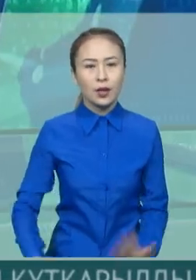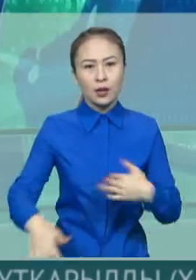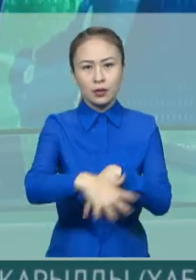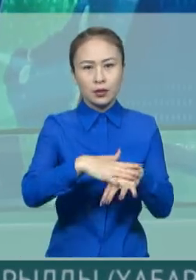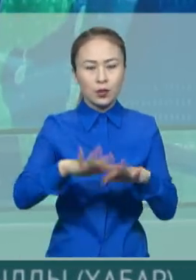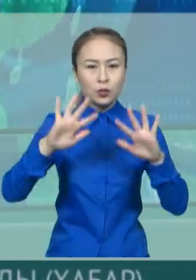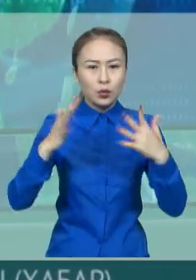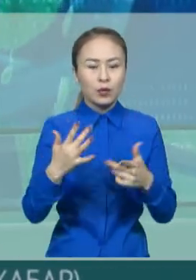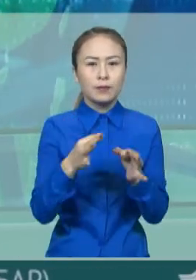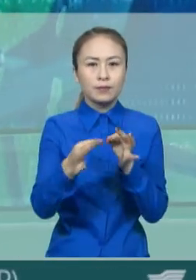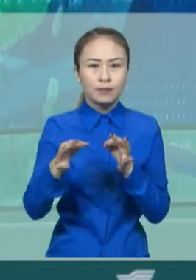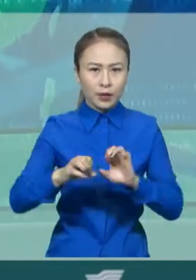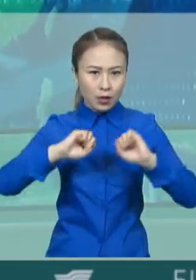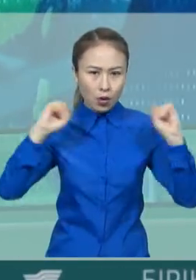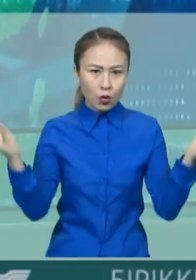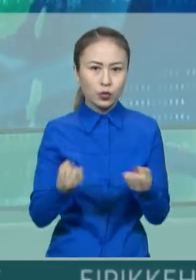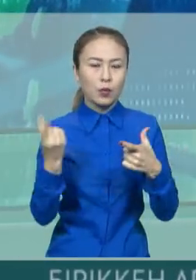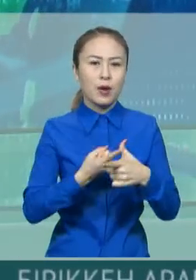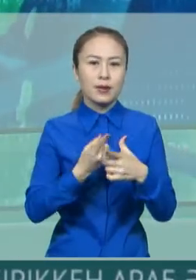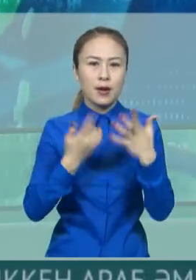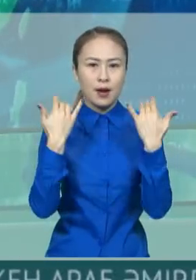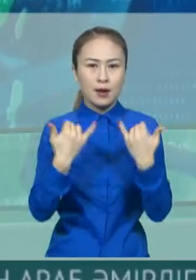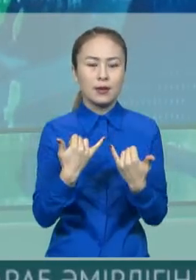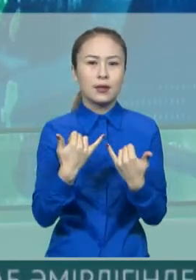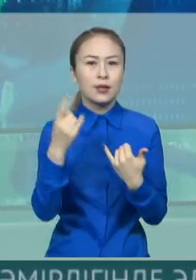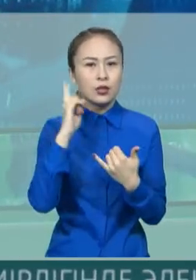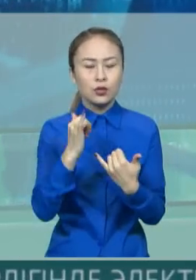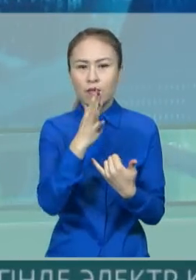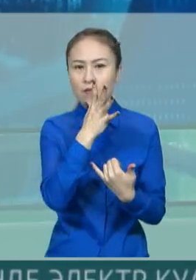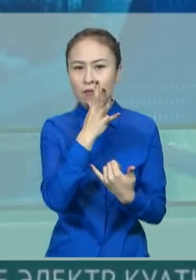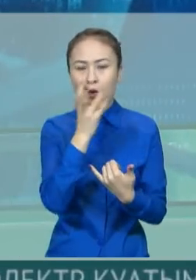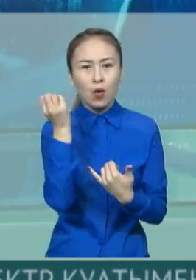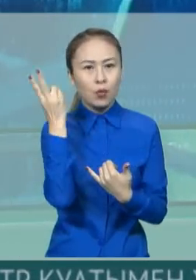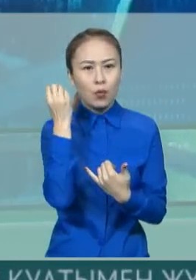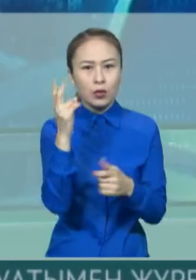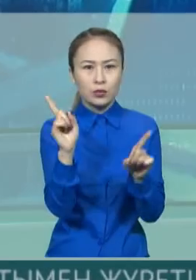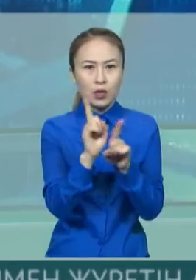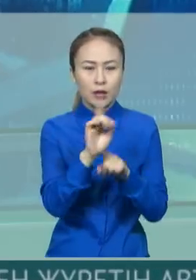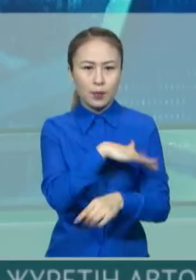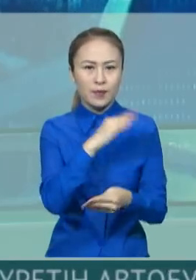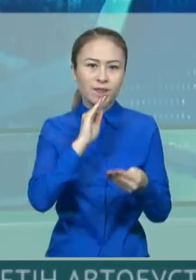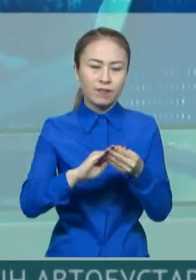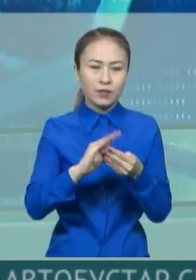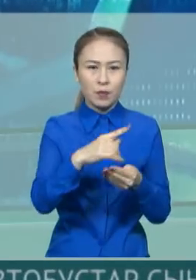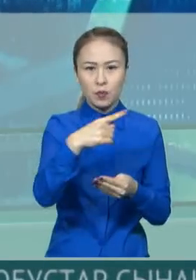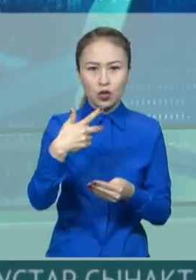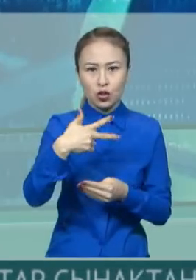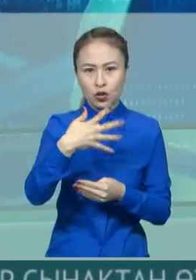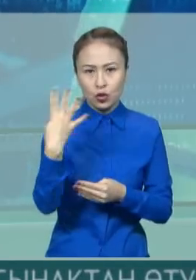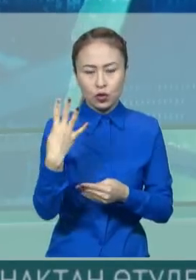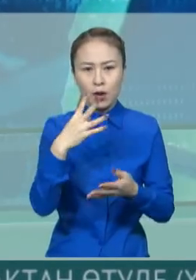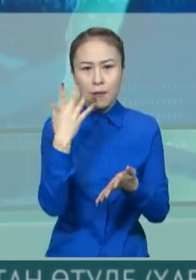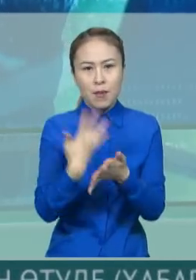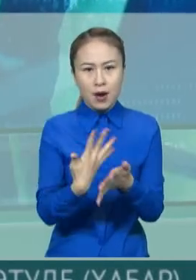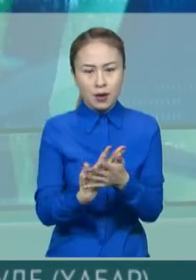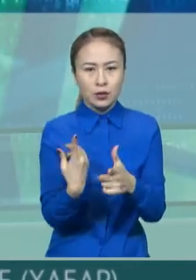Еліміздің теріскей өңірлерінде қақаған аяздың ызғары арық бермей тұр. Дәл қазір түскі 12 болса да ауа температурасы -34 градусты